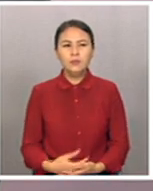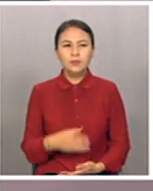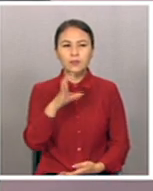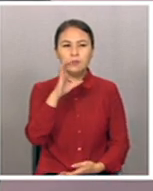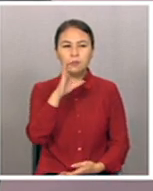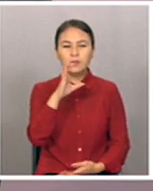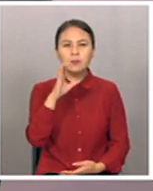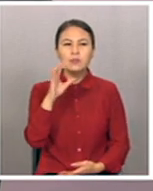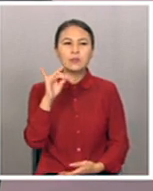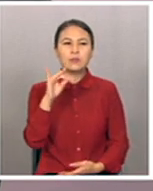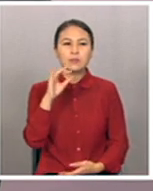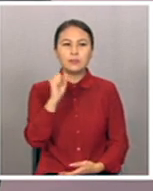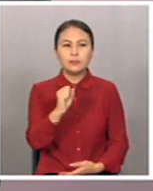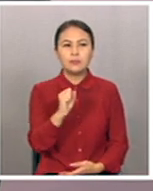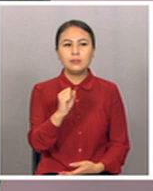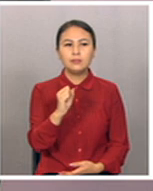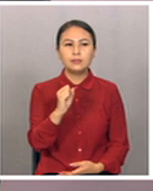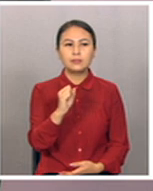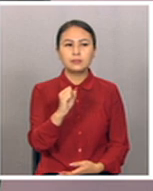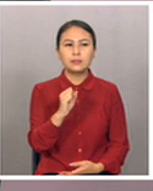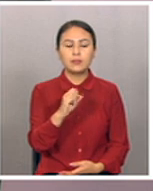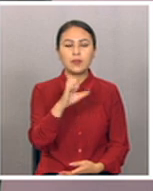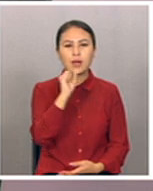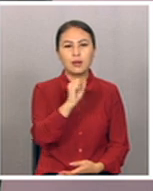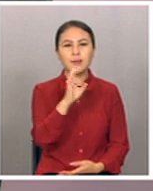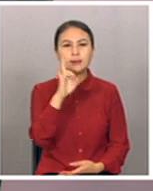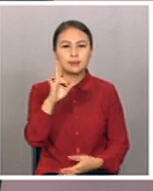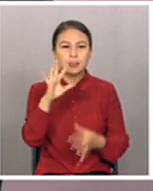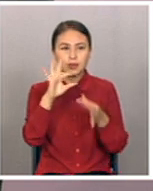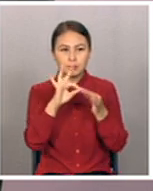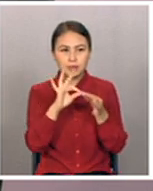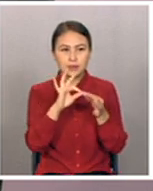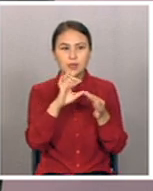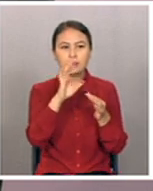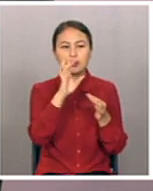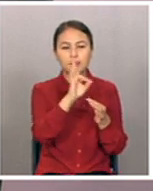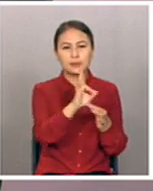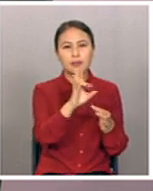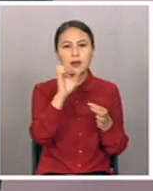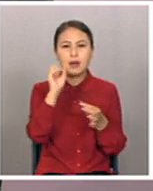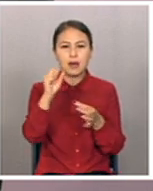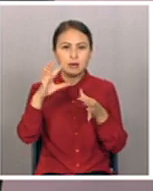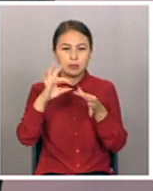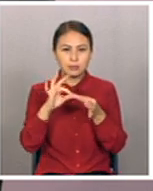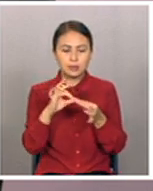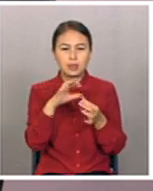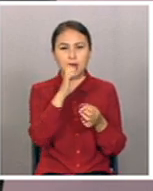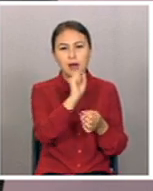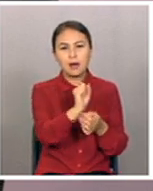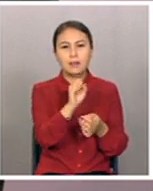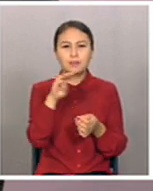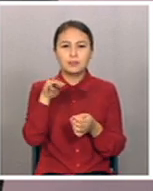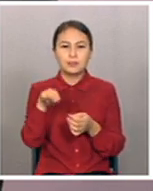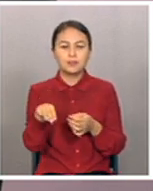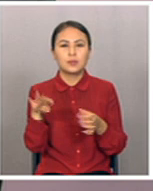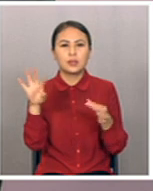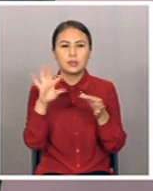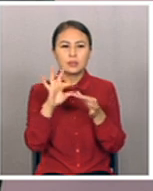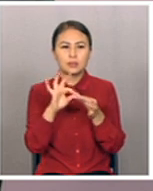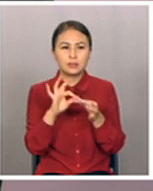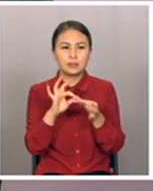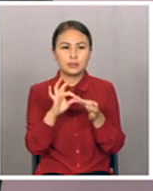әріпі мен А әріпінің, А әріпі мен Н әріпінің, Н әріпі мен А әріпінің, А әріпі мен